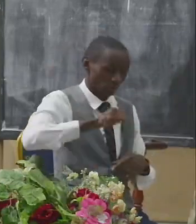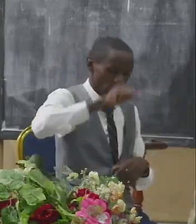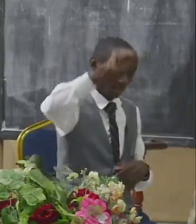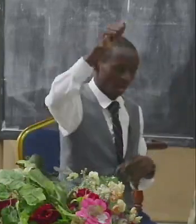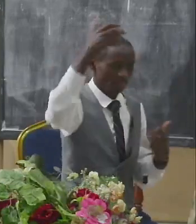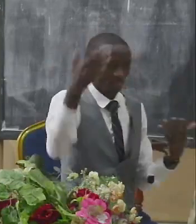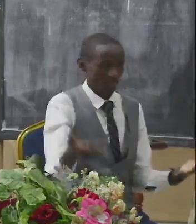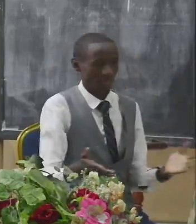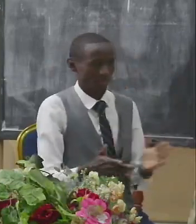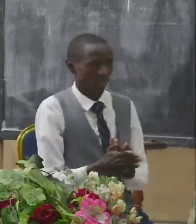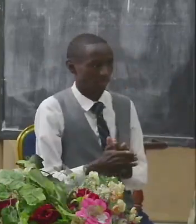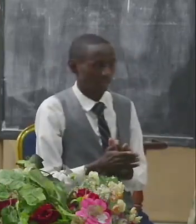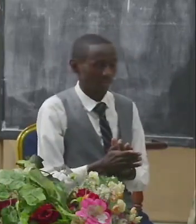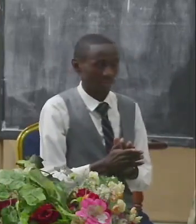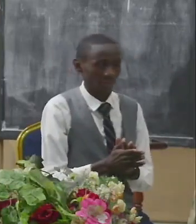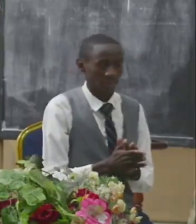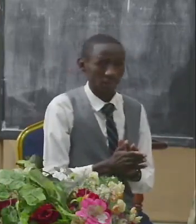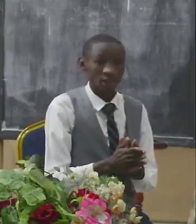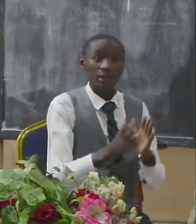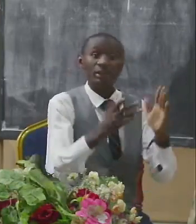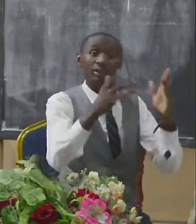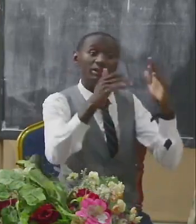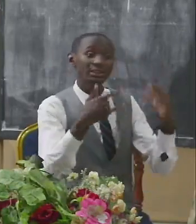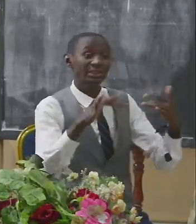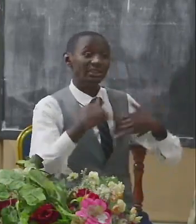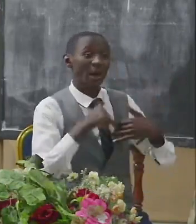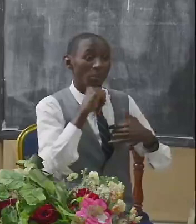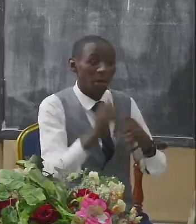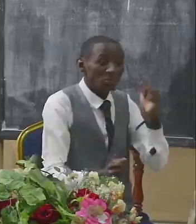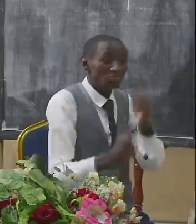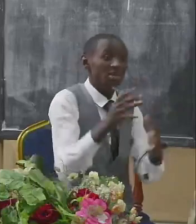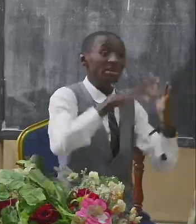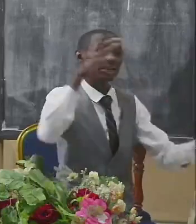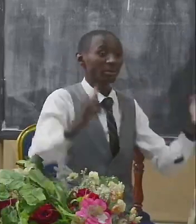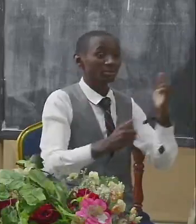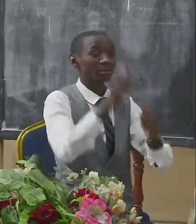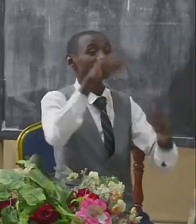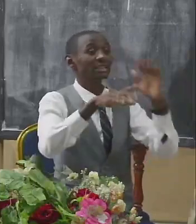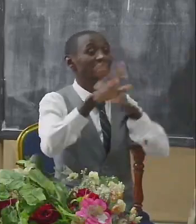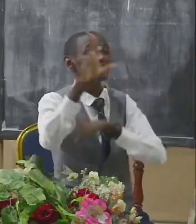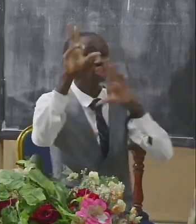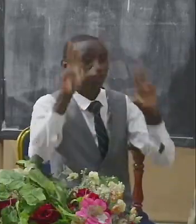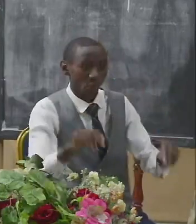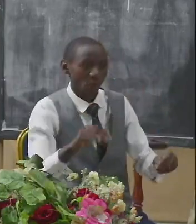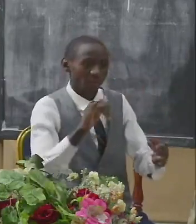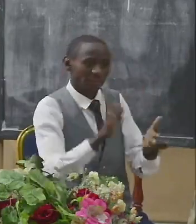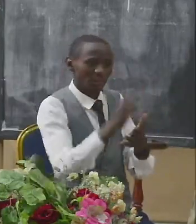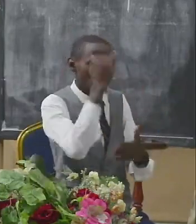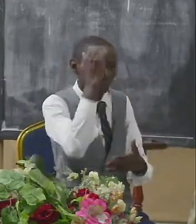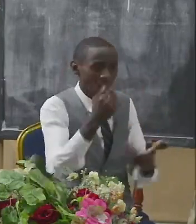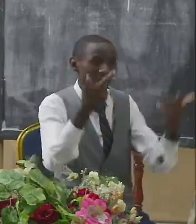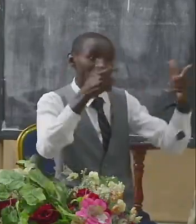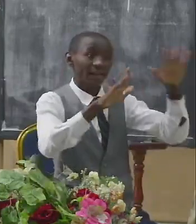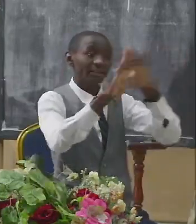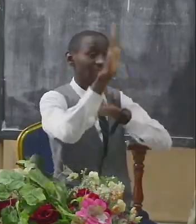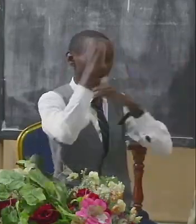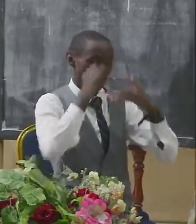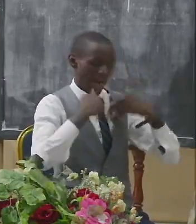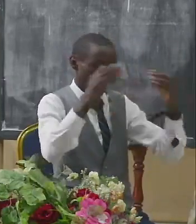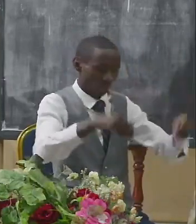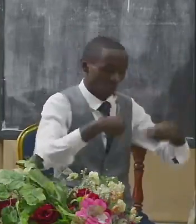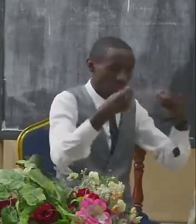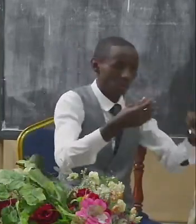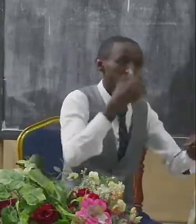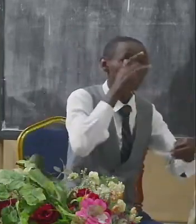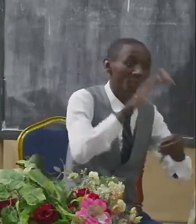yeye mwenyewe. Il n'y a pas un grand que Dieu. Hakuna mkubwa kuliko Mungu, hapana. C'est pour ça qu'il a fait la promesse. Jo mana wakati il a